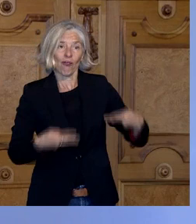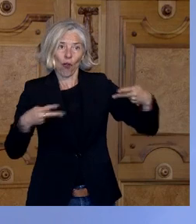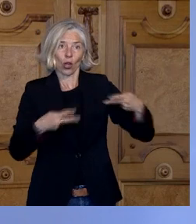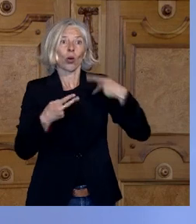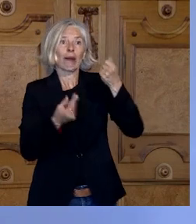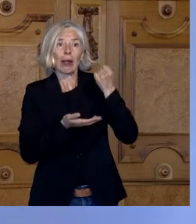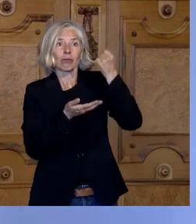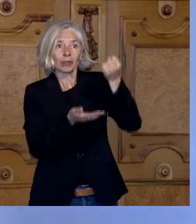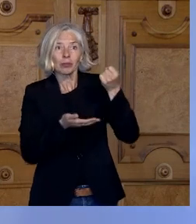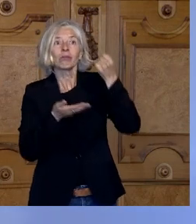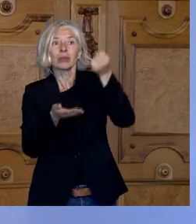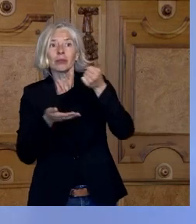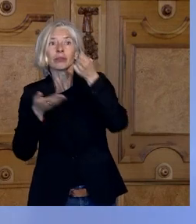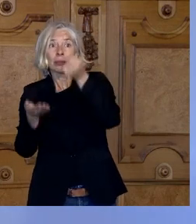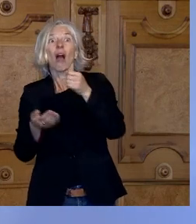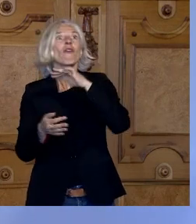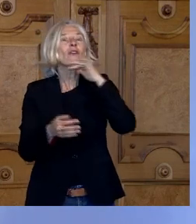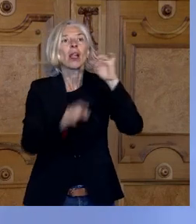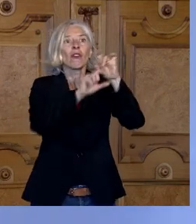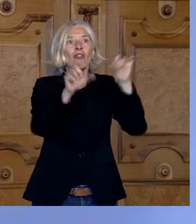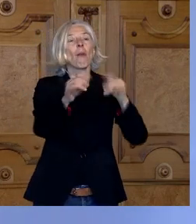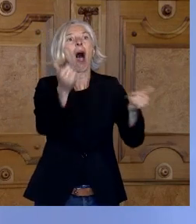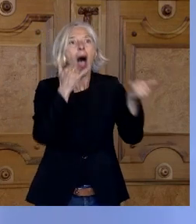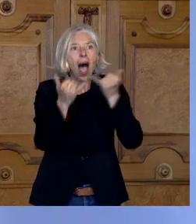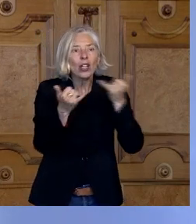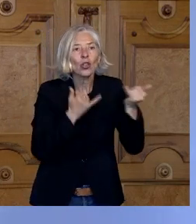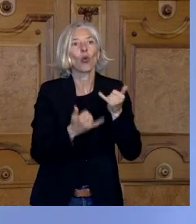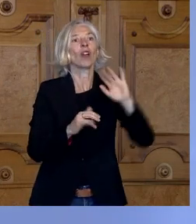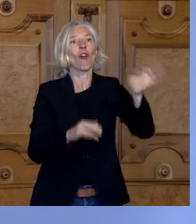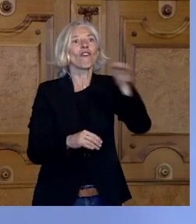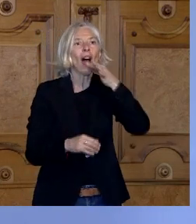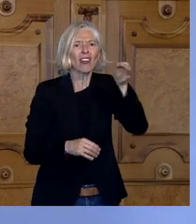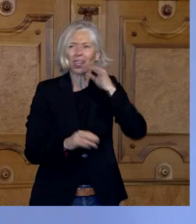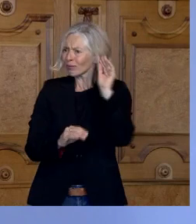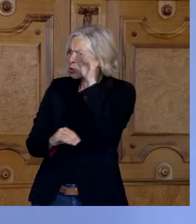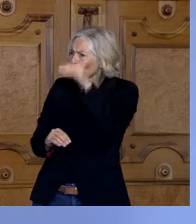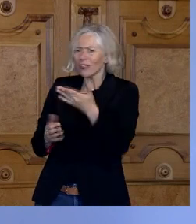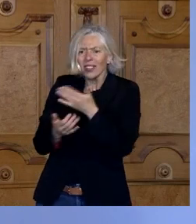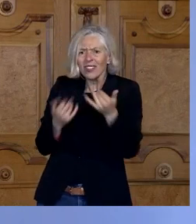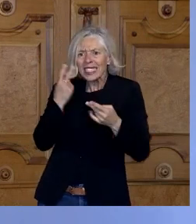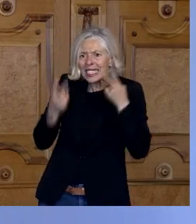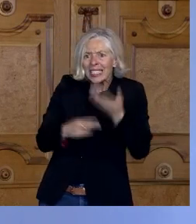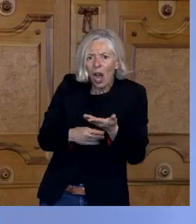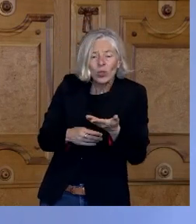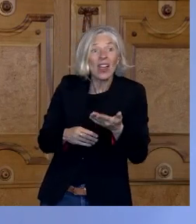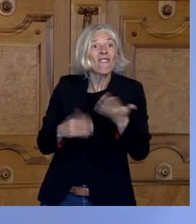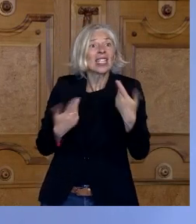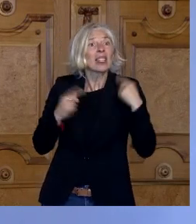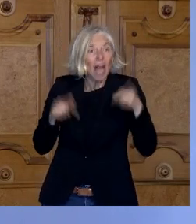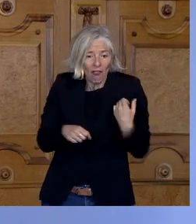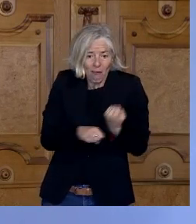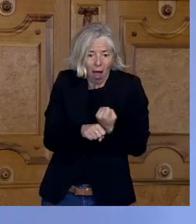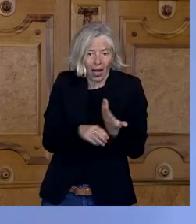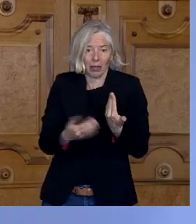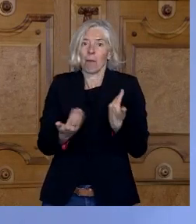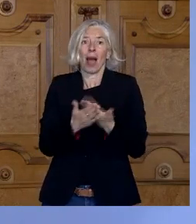die wissen wollen, was denn jetzt in den nächsten Tagen wieder auch erlaubt ist. Beispielsweise melden sich gerade Personal Trainer,